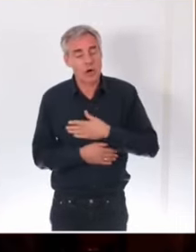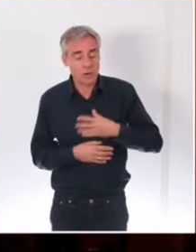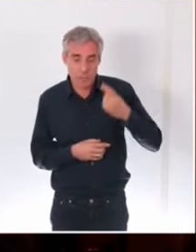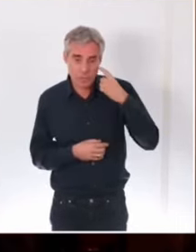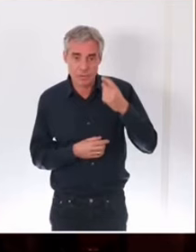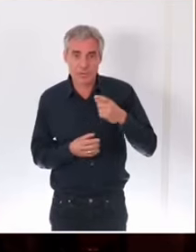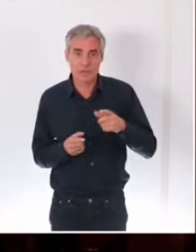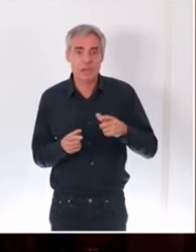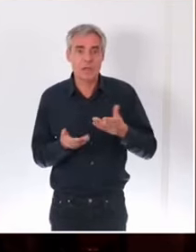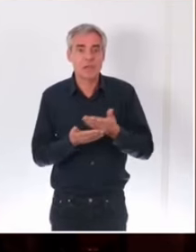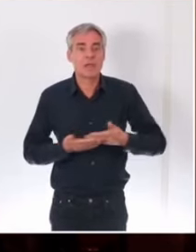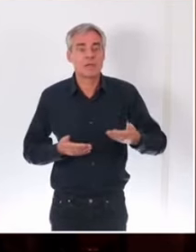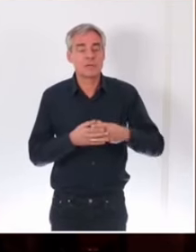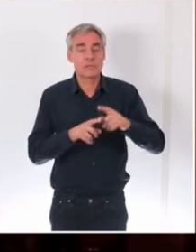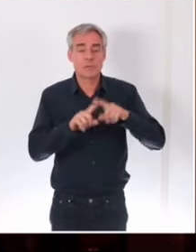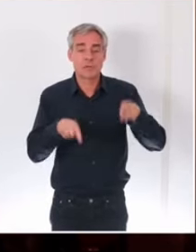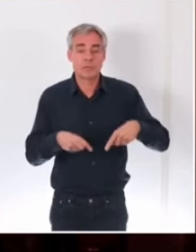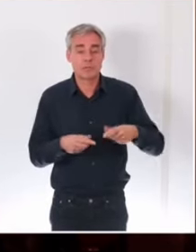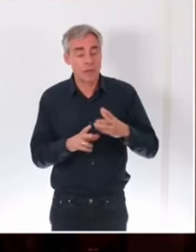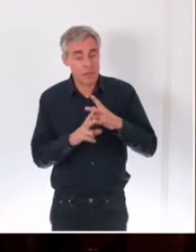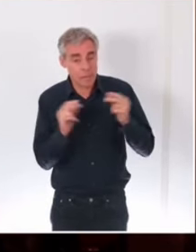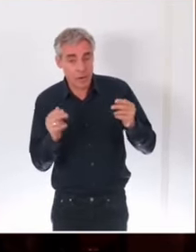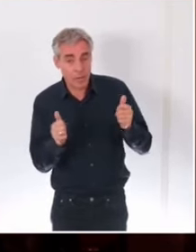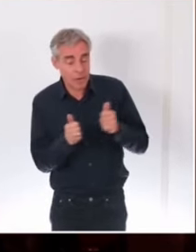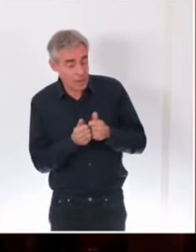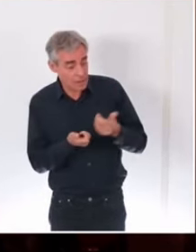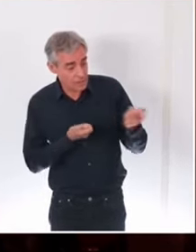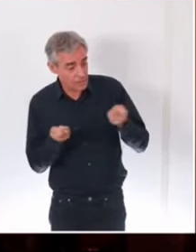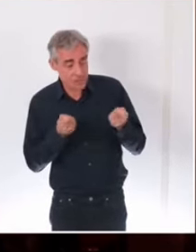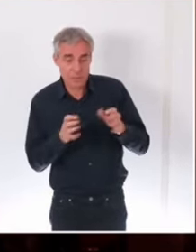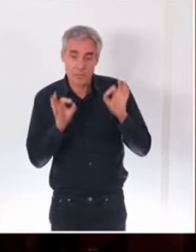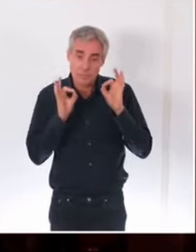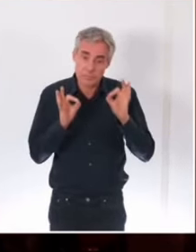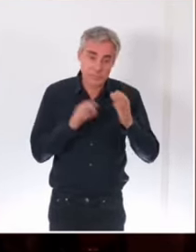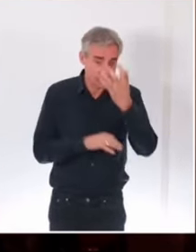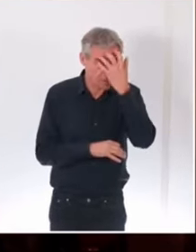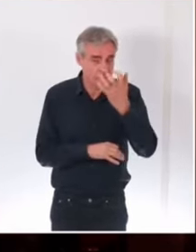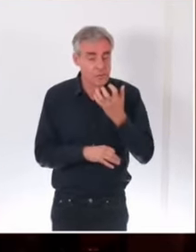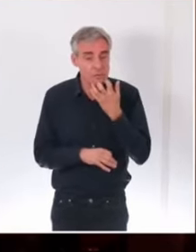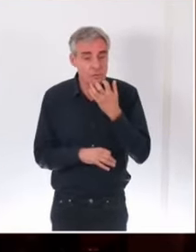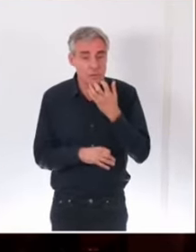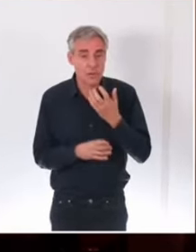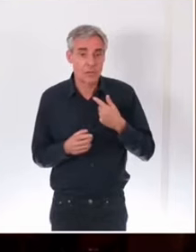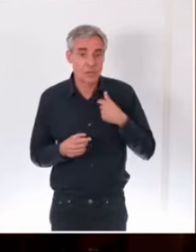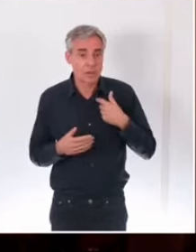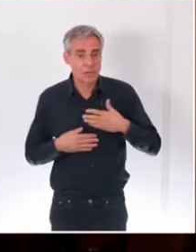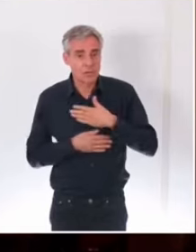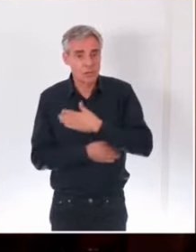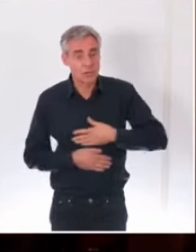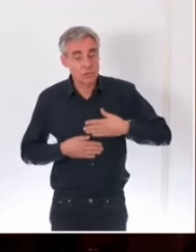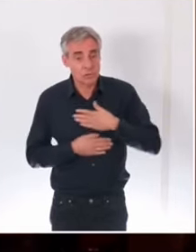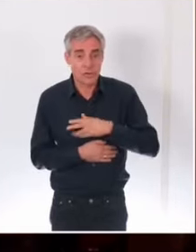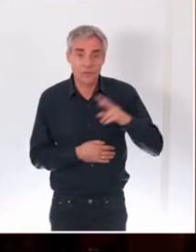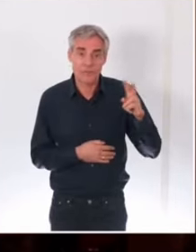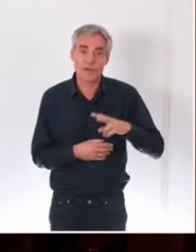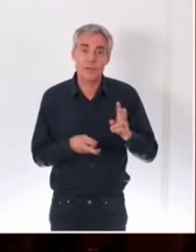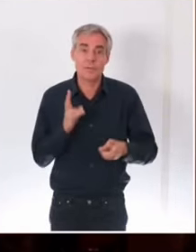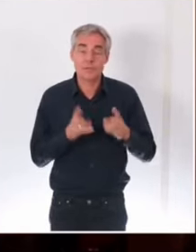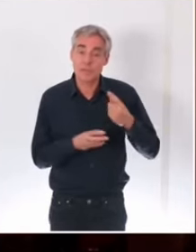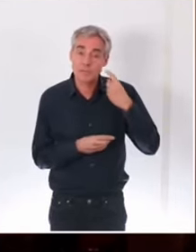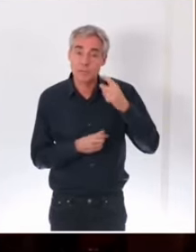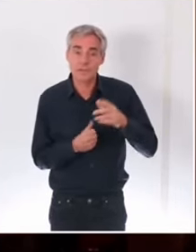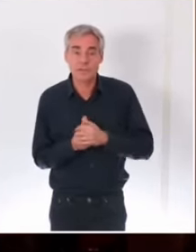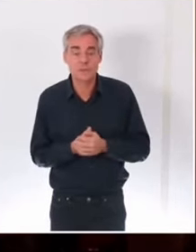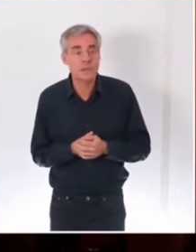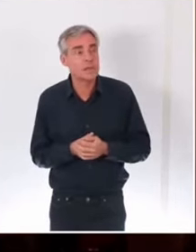saine, grâce à votre gestion prévoyante et responsable. Je serais également très heureux de penser que